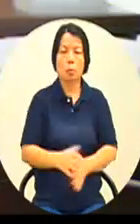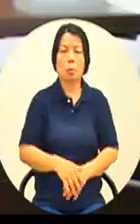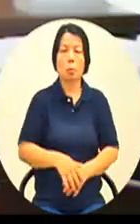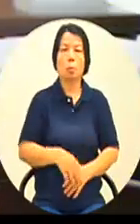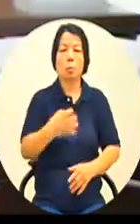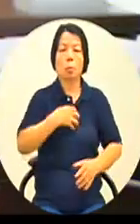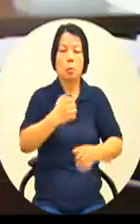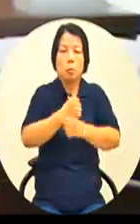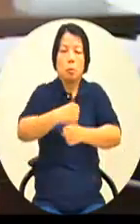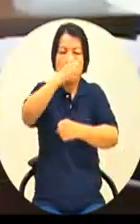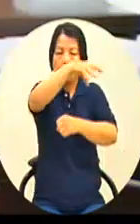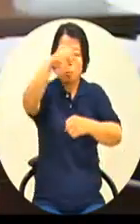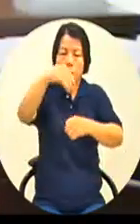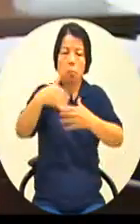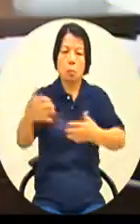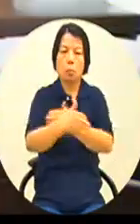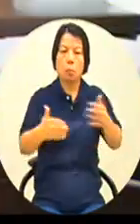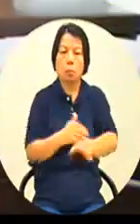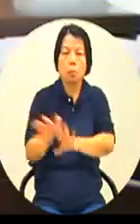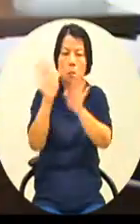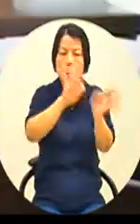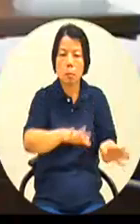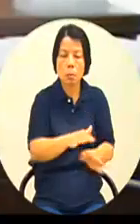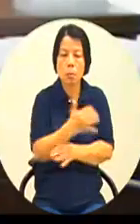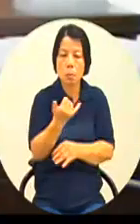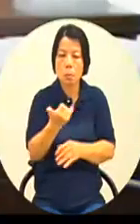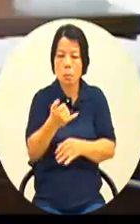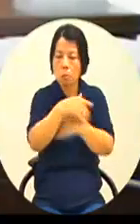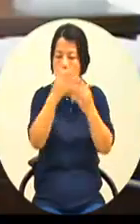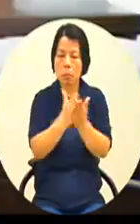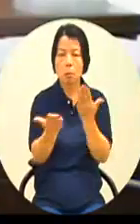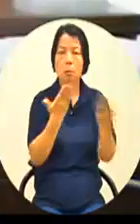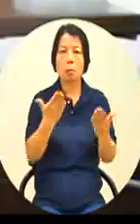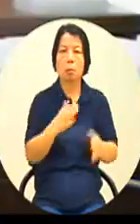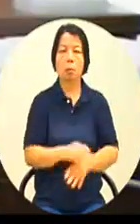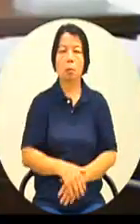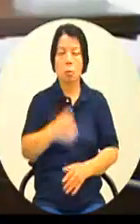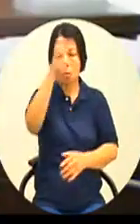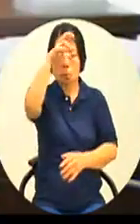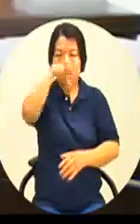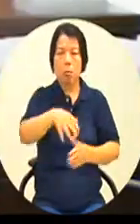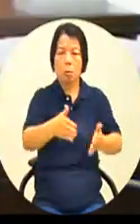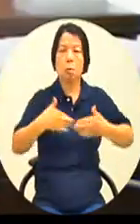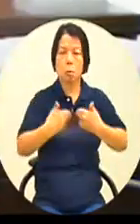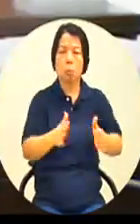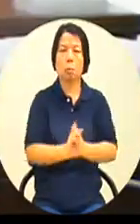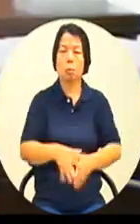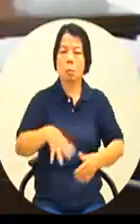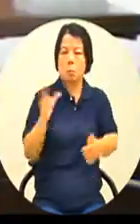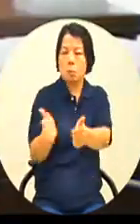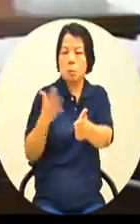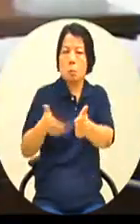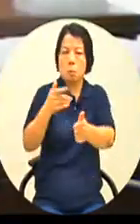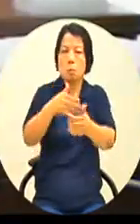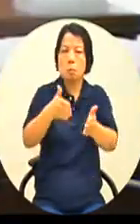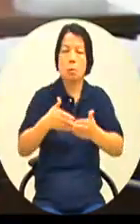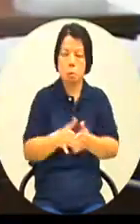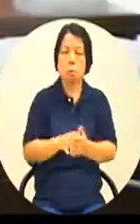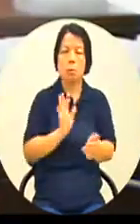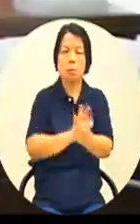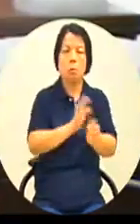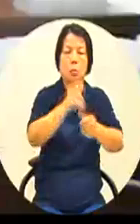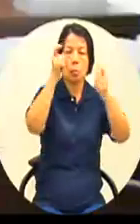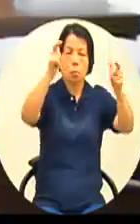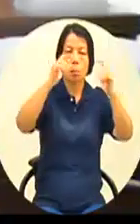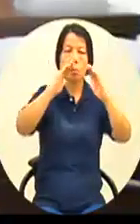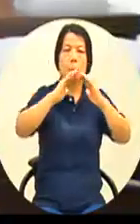动向怎么样的状态，他非常清楚。警察局要不要说服他？当然要帮高雄